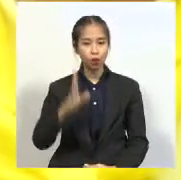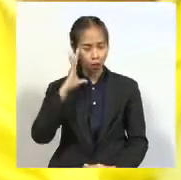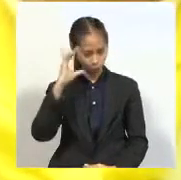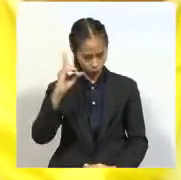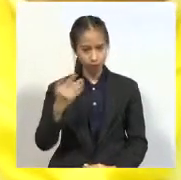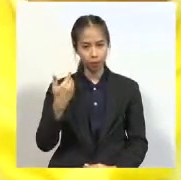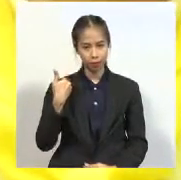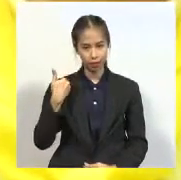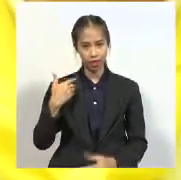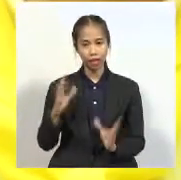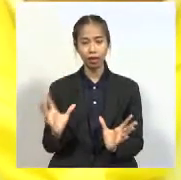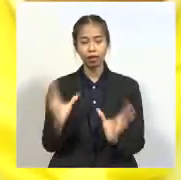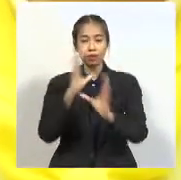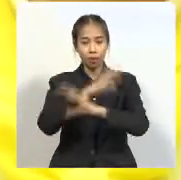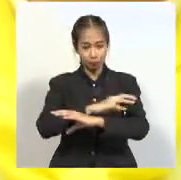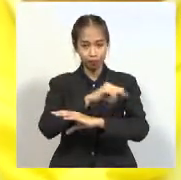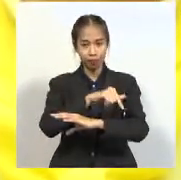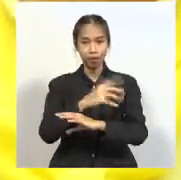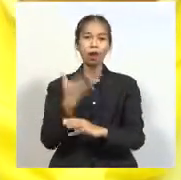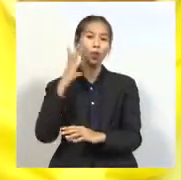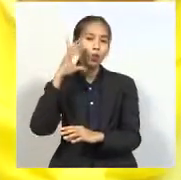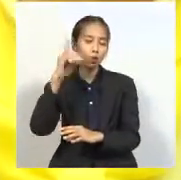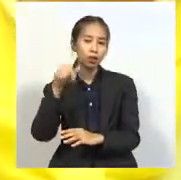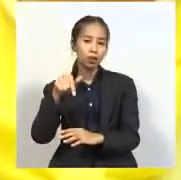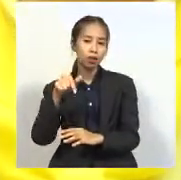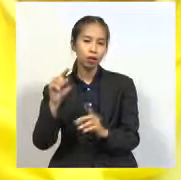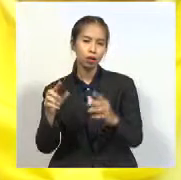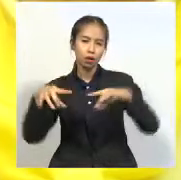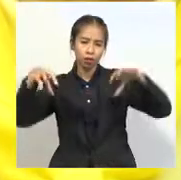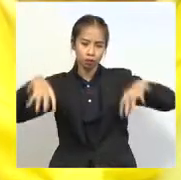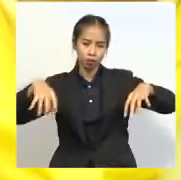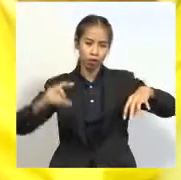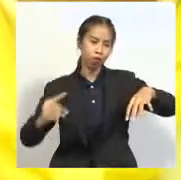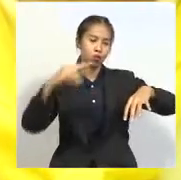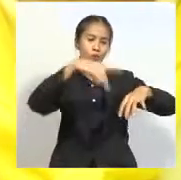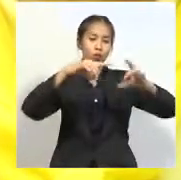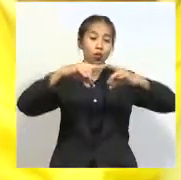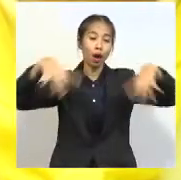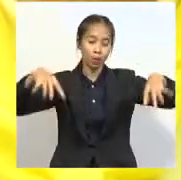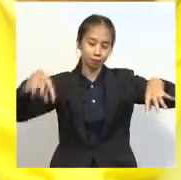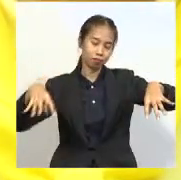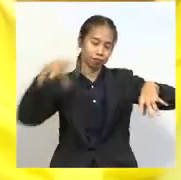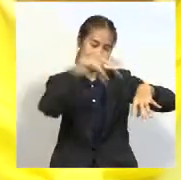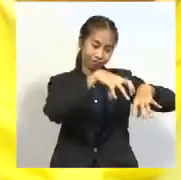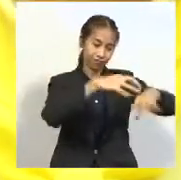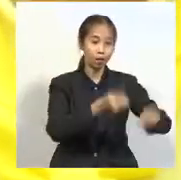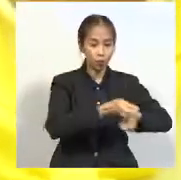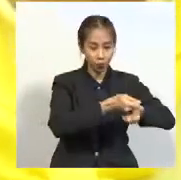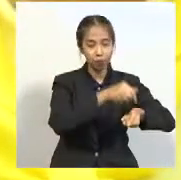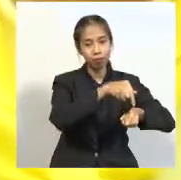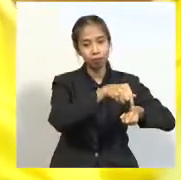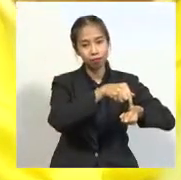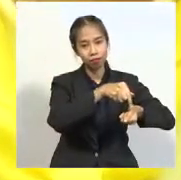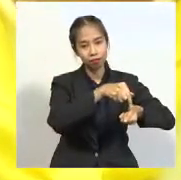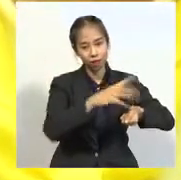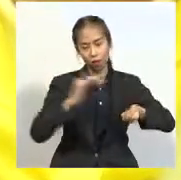จะสลับไปเรื่อยๆนะครับพรุ่งนี้ก็จะไปที่ตรงฝั่งตรงข้ามนะที่ป้อมพ